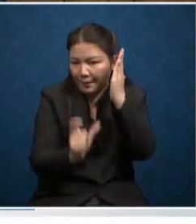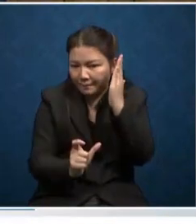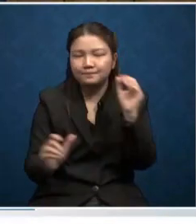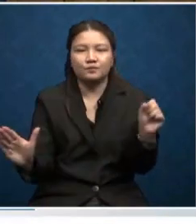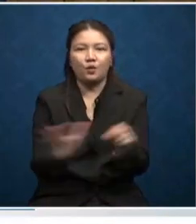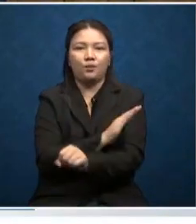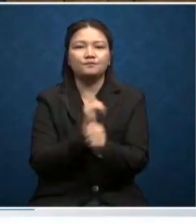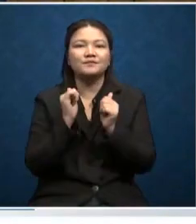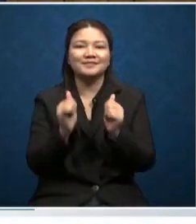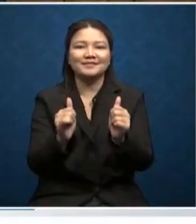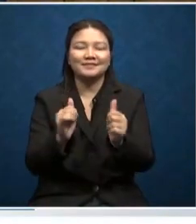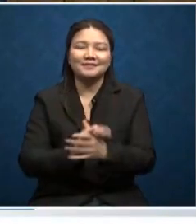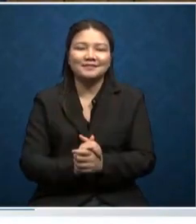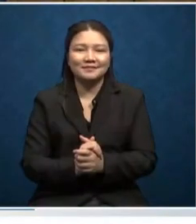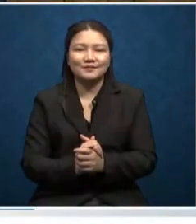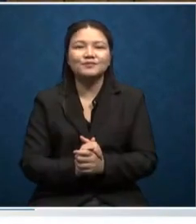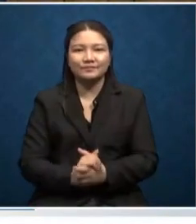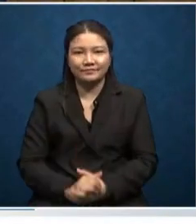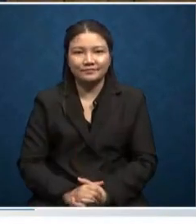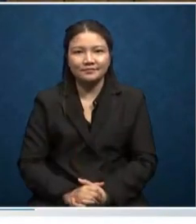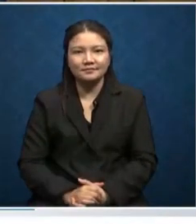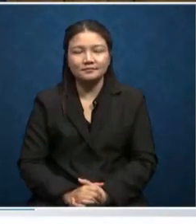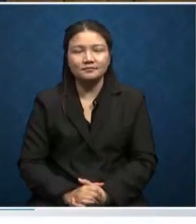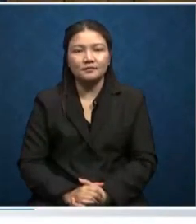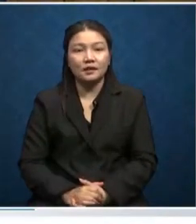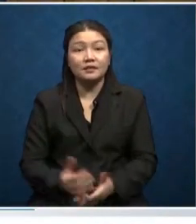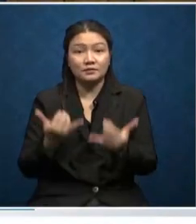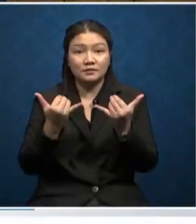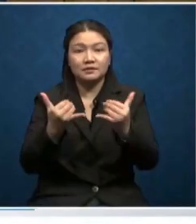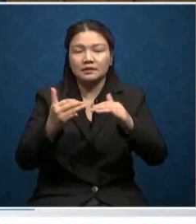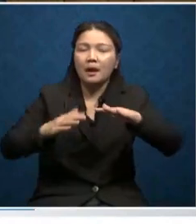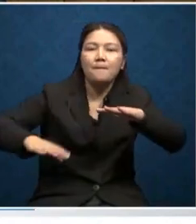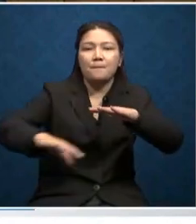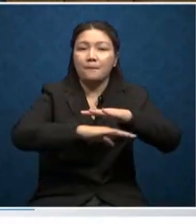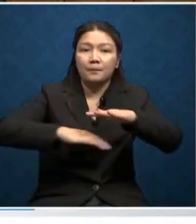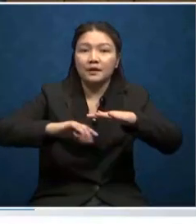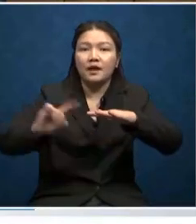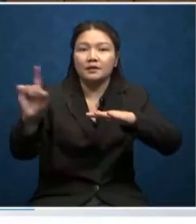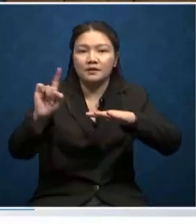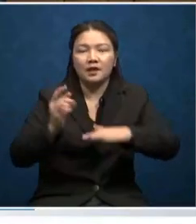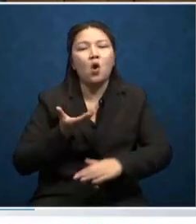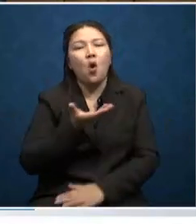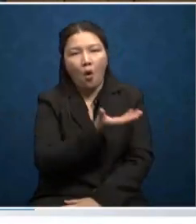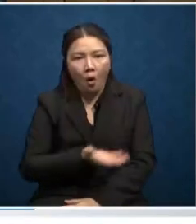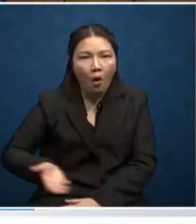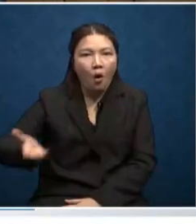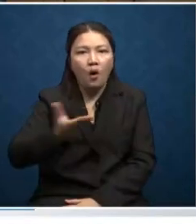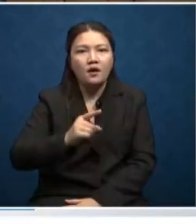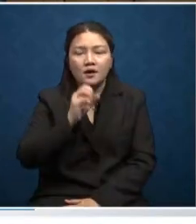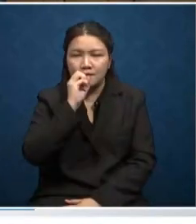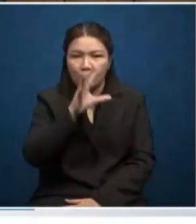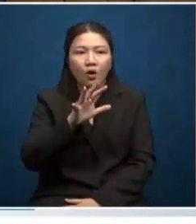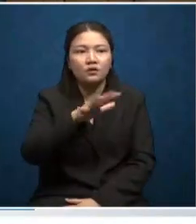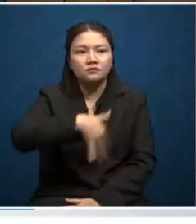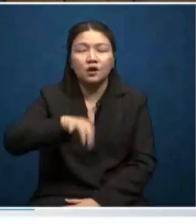กุมยิ่งขึ้นเพราะฉะนั้นในเบื้องต้นนี้ผมขอกราบเรียน